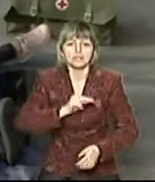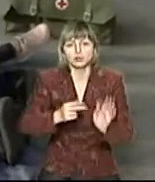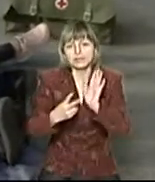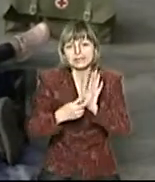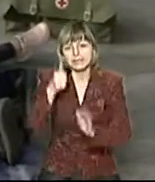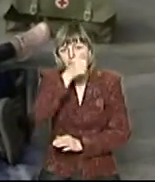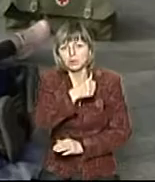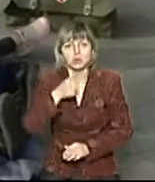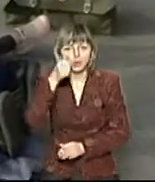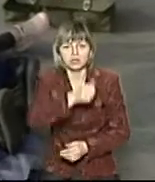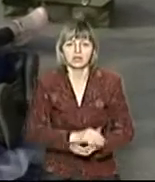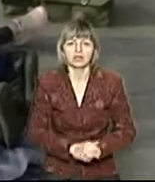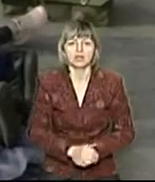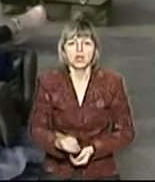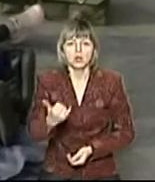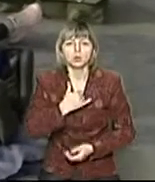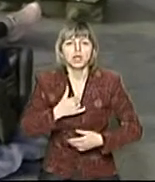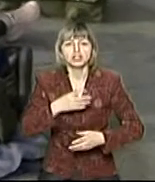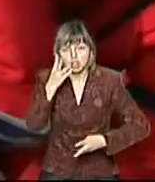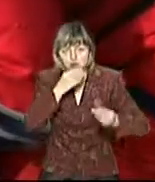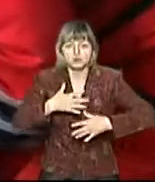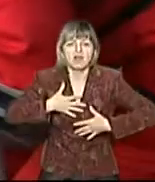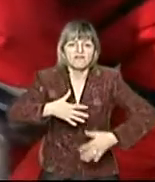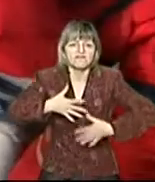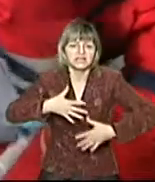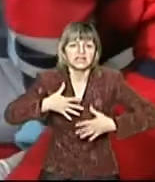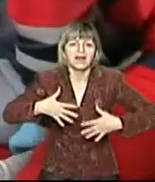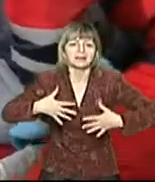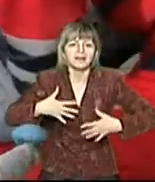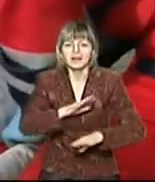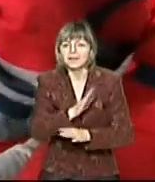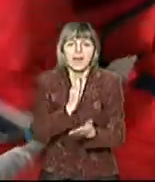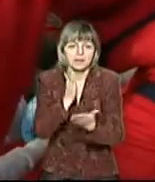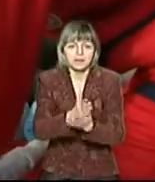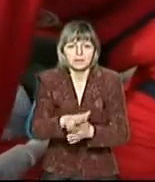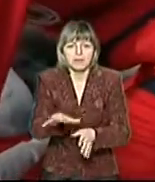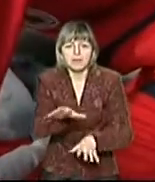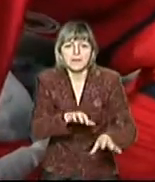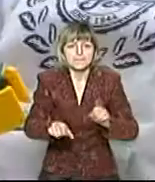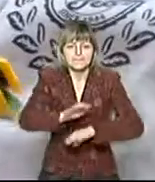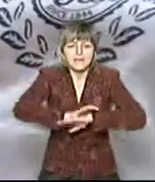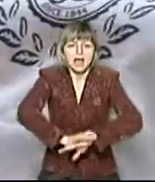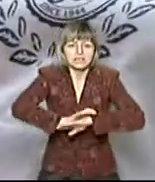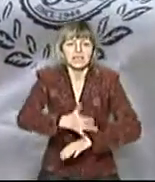років. У нас штучна вентиляція легень і непрямий масаж серця. І оцінка ритму